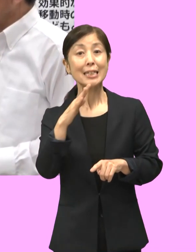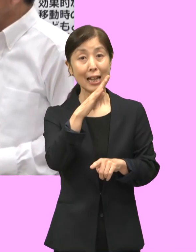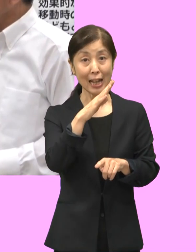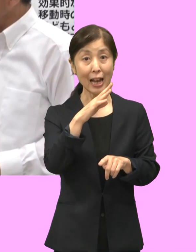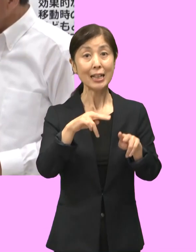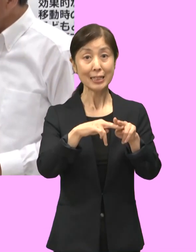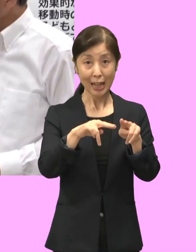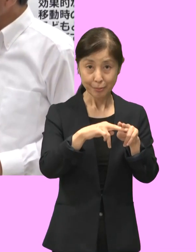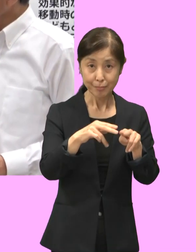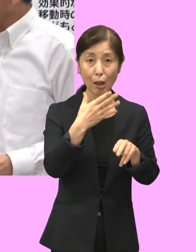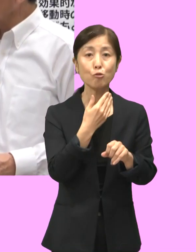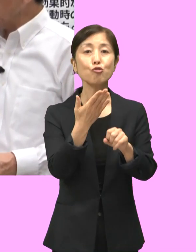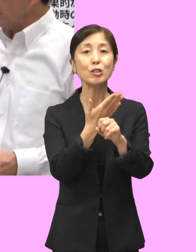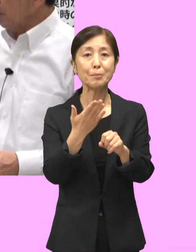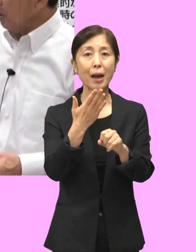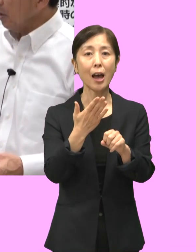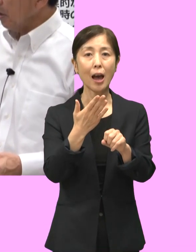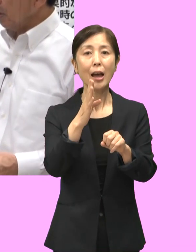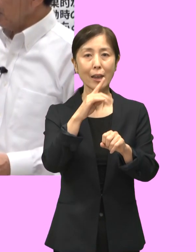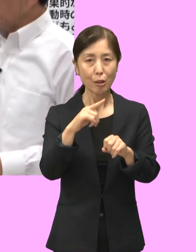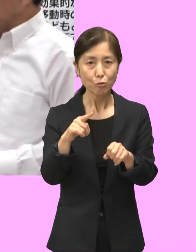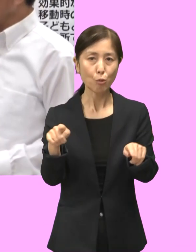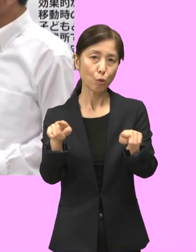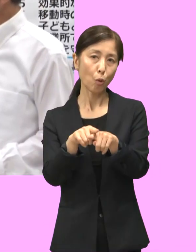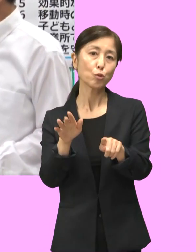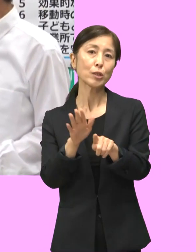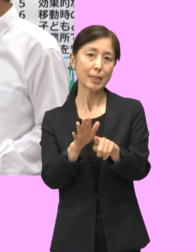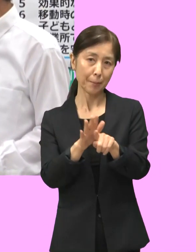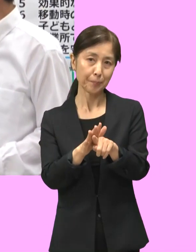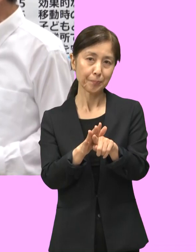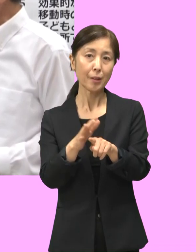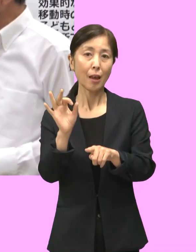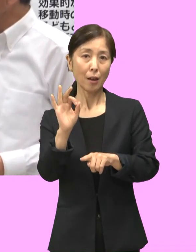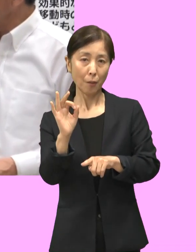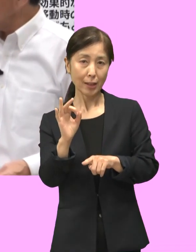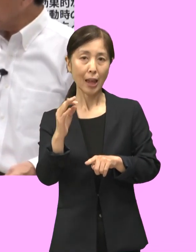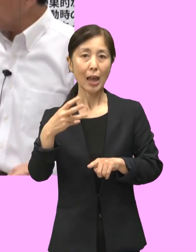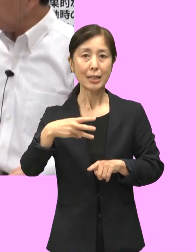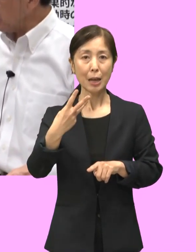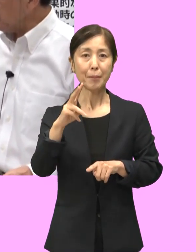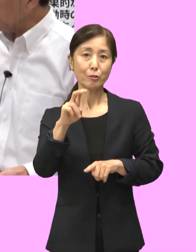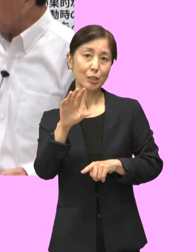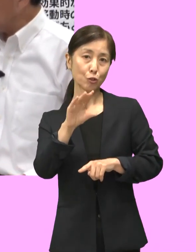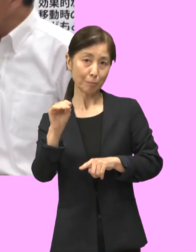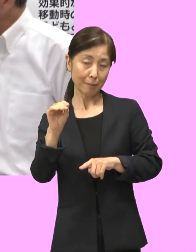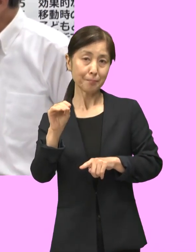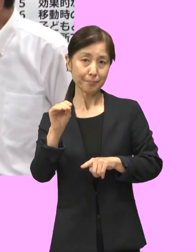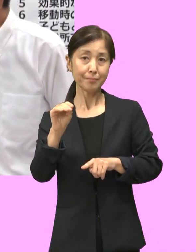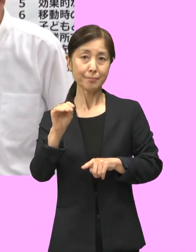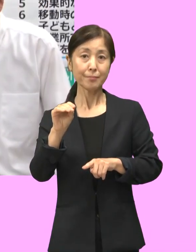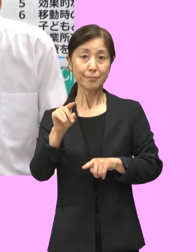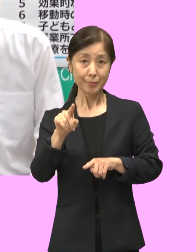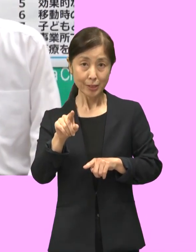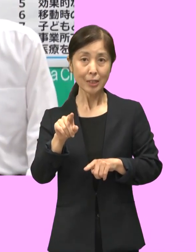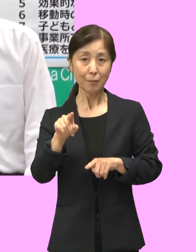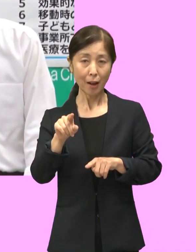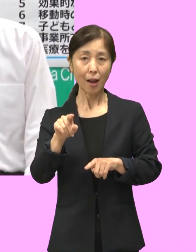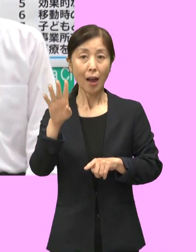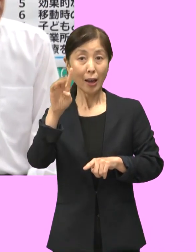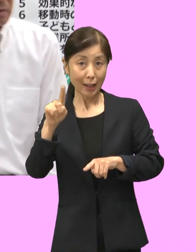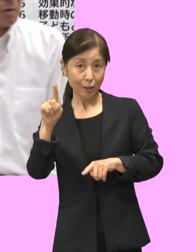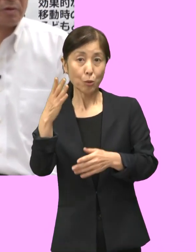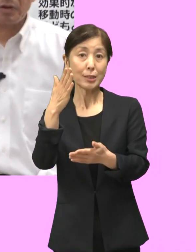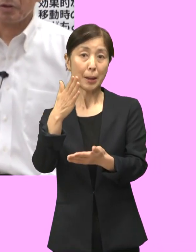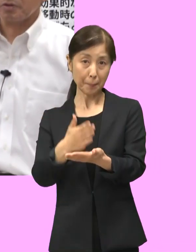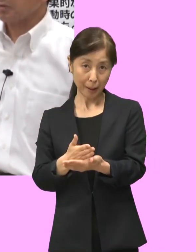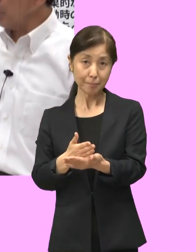調支援で合計320万円ほど実施をいたしますが、まあ、こちらは県と折半